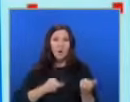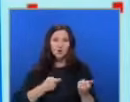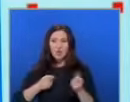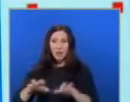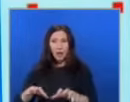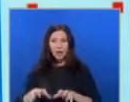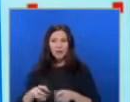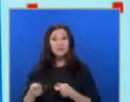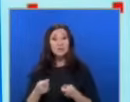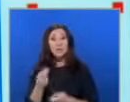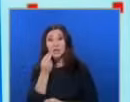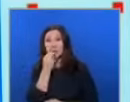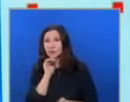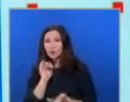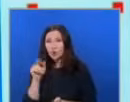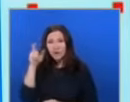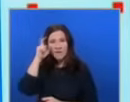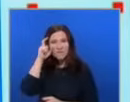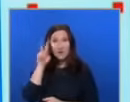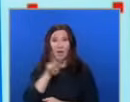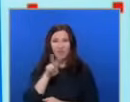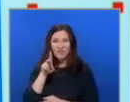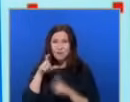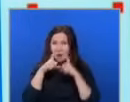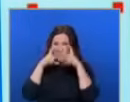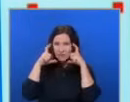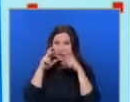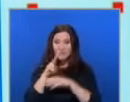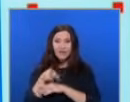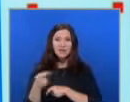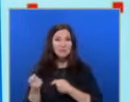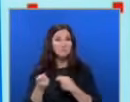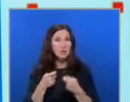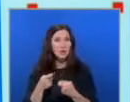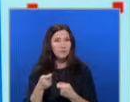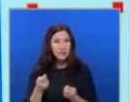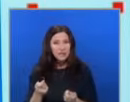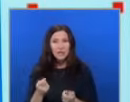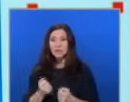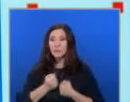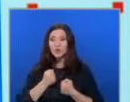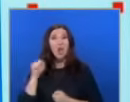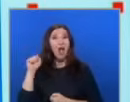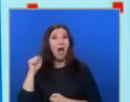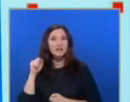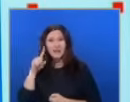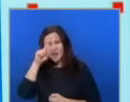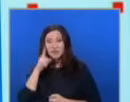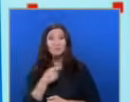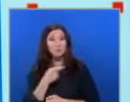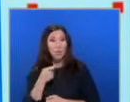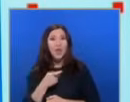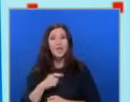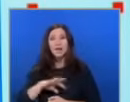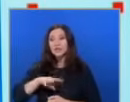Въоръжен грабеж в магазин за хранителни стоки във Варна. Двама маскирани нахлули в търговски обект и заплашили касиерката с пистолети.